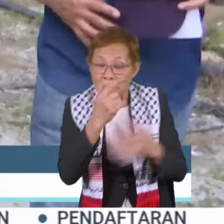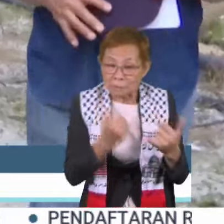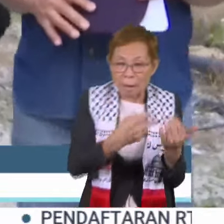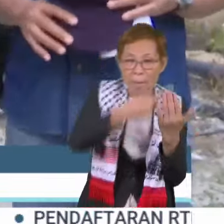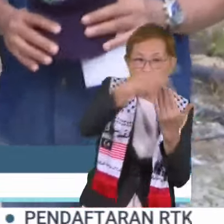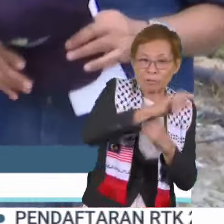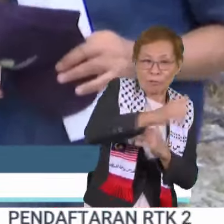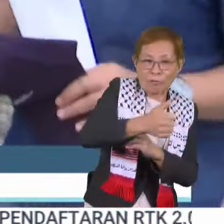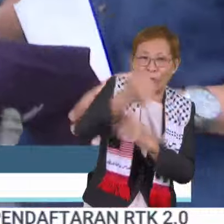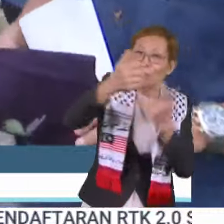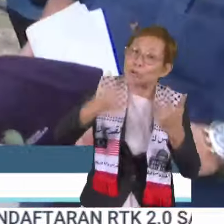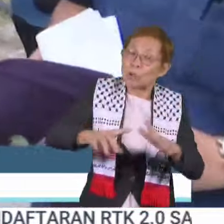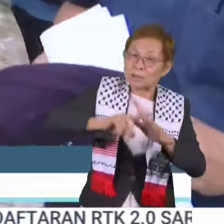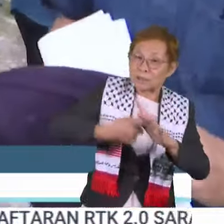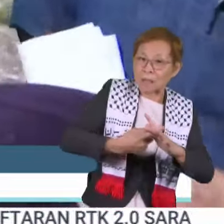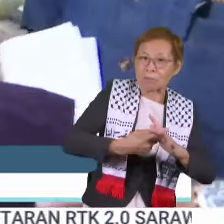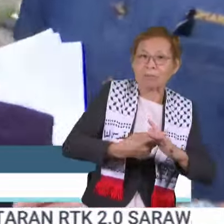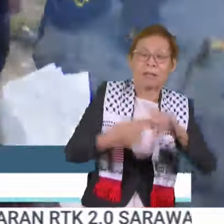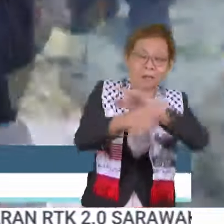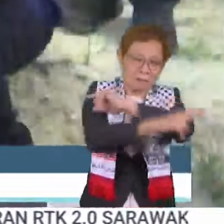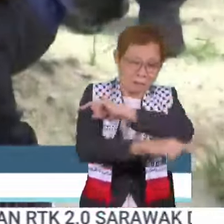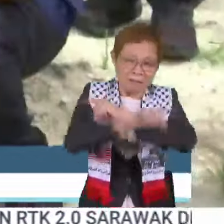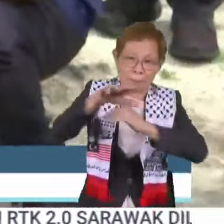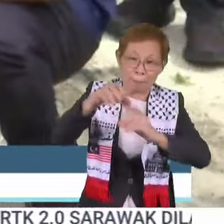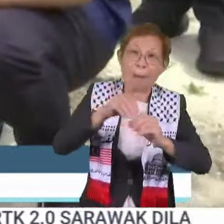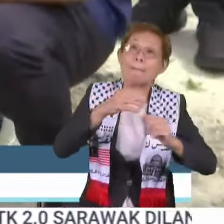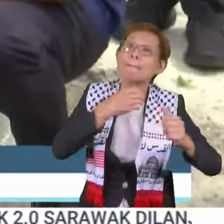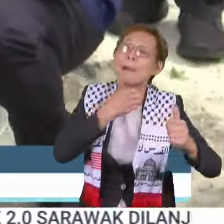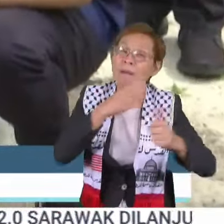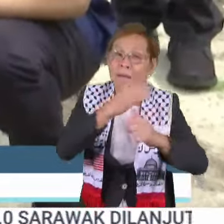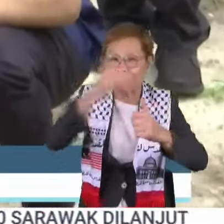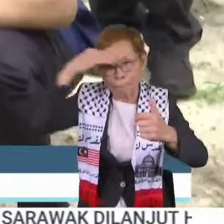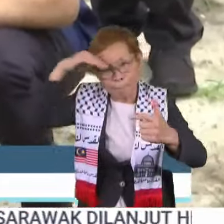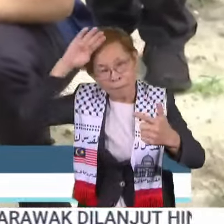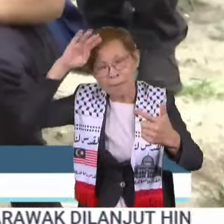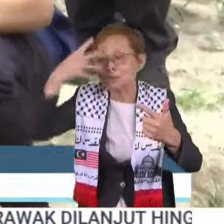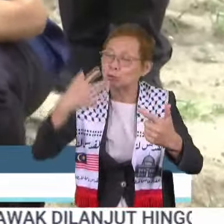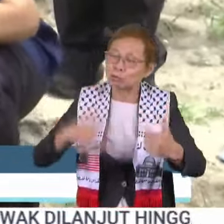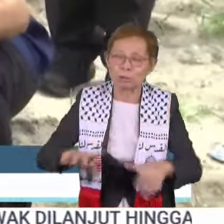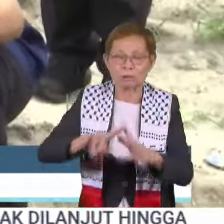ini projek Rintis telah dilaksanakan di beberapa Negeri termasuk perak dan